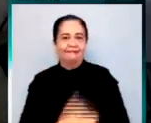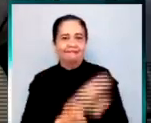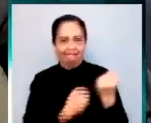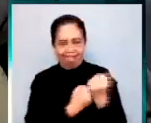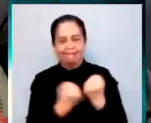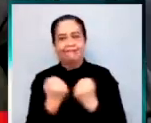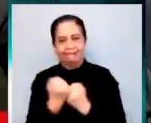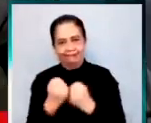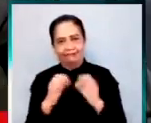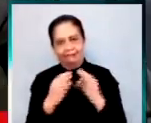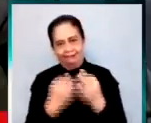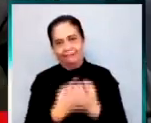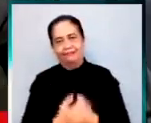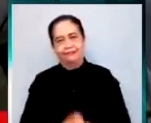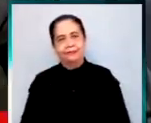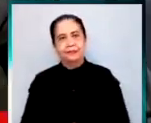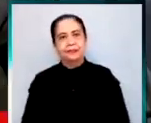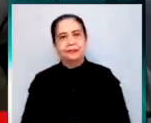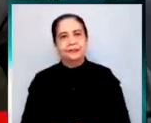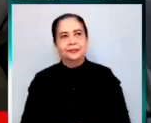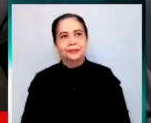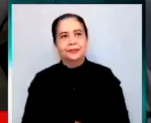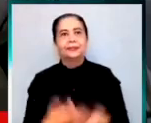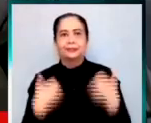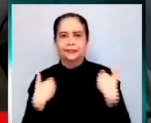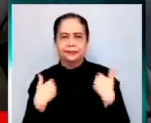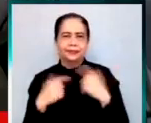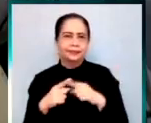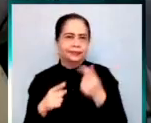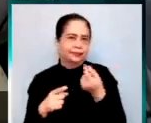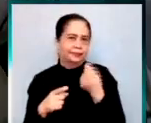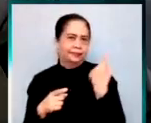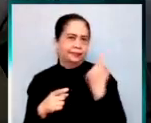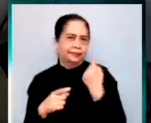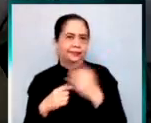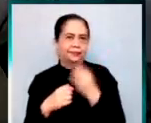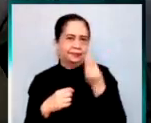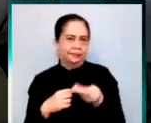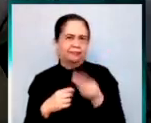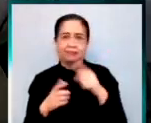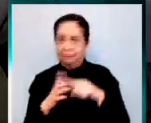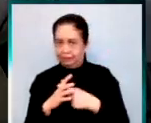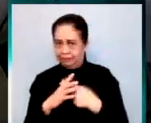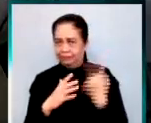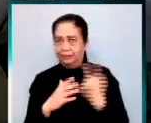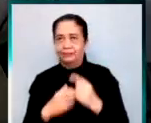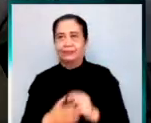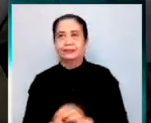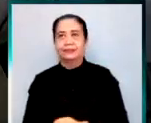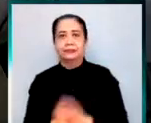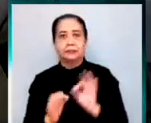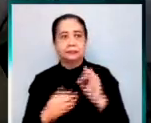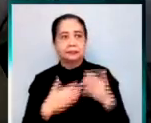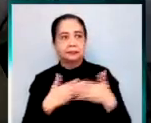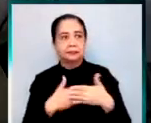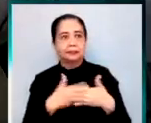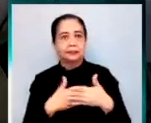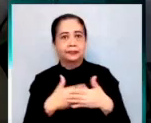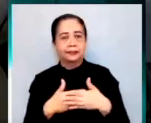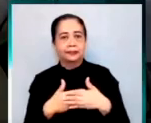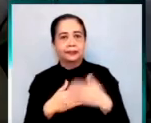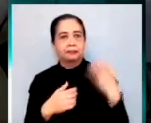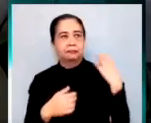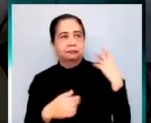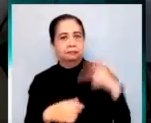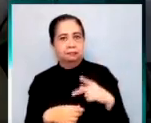Medyo mayroon na pero konti pa lang kasi ano, umpisa pa lang eh. Pag dumating na yung mga chairman, mga